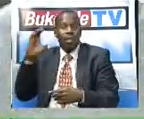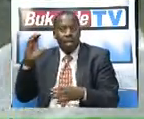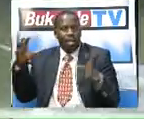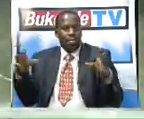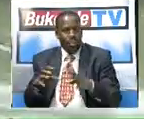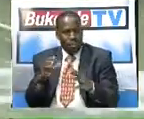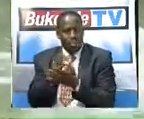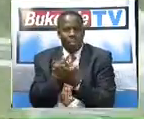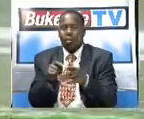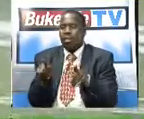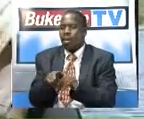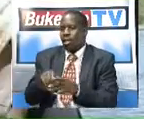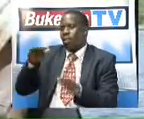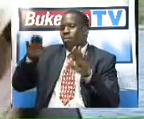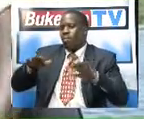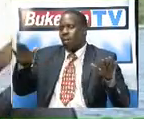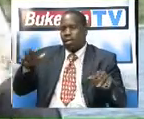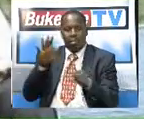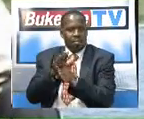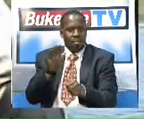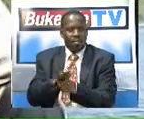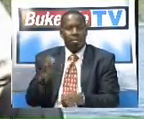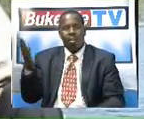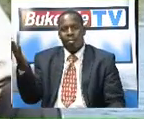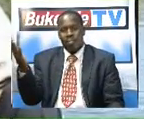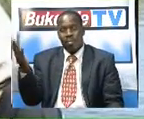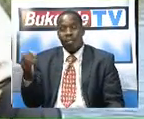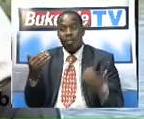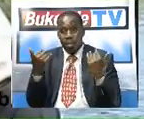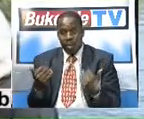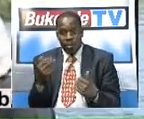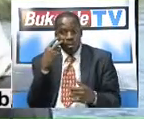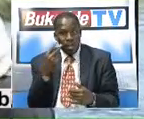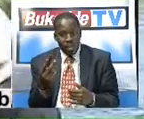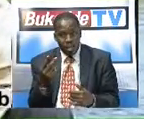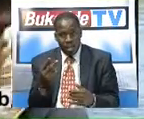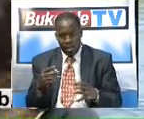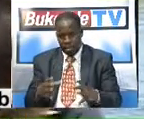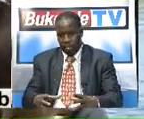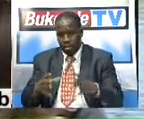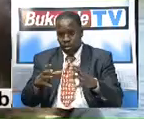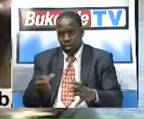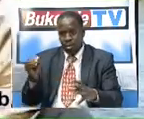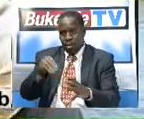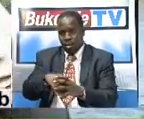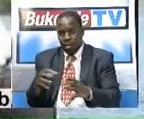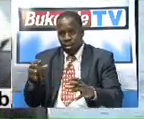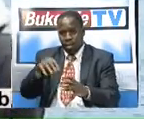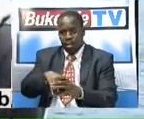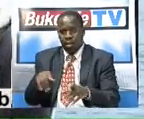ate nga akatale kaabyo kalabika. Katukwata enjaba ze tujuza peyiro ze erumala ntuzaako n'amakovu